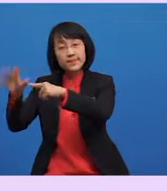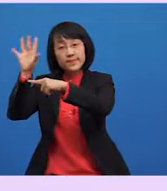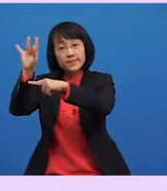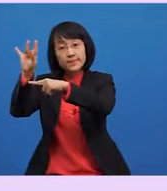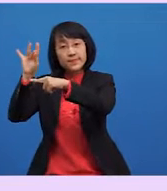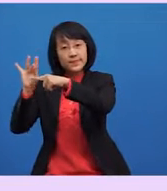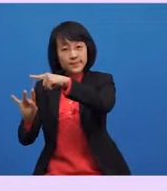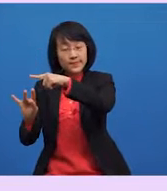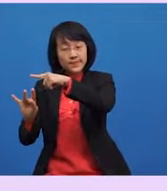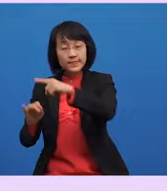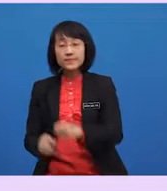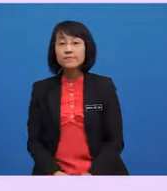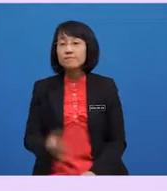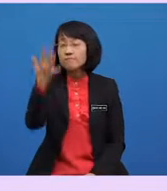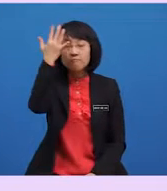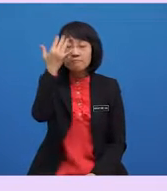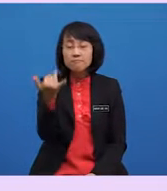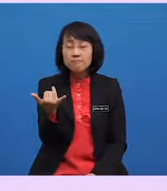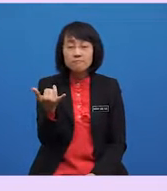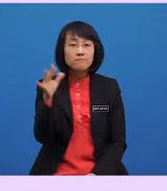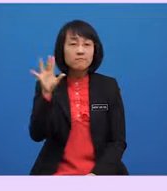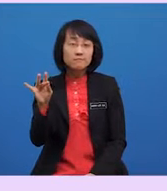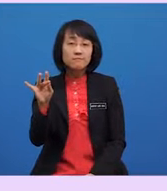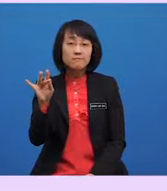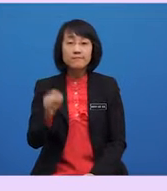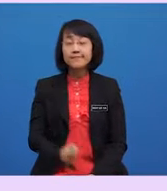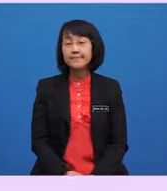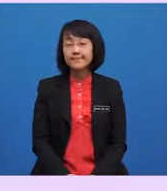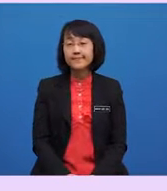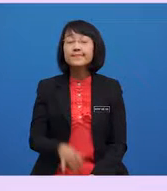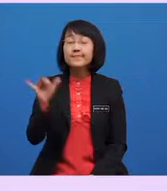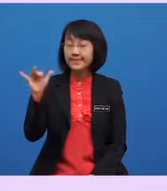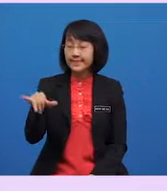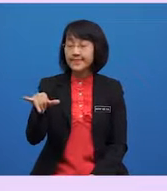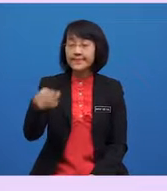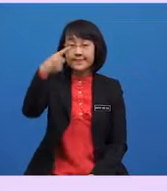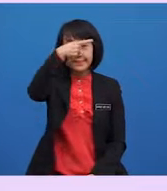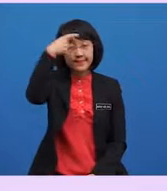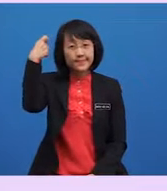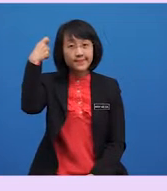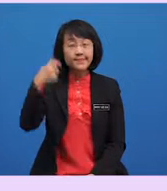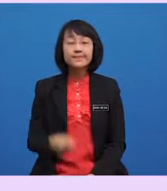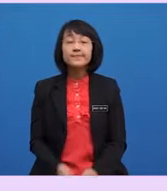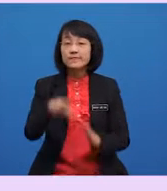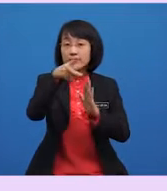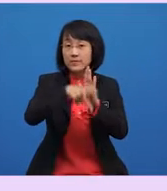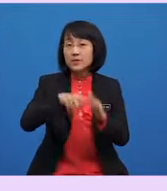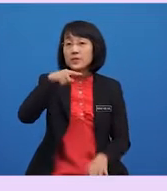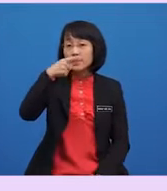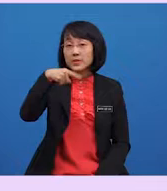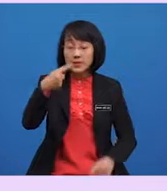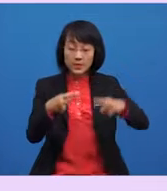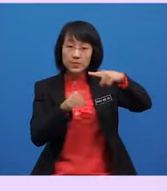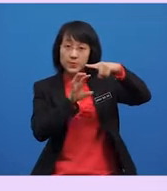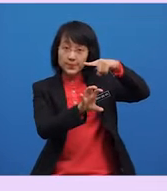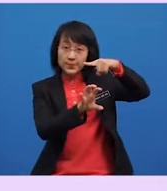8/8. Mengapa 8? Ya, kerana penyebut bagi